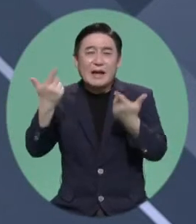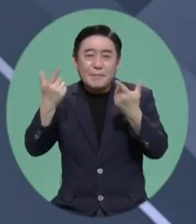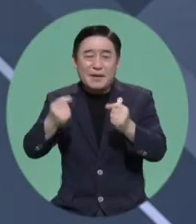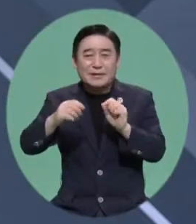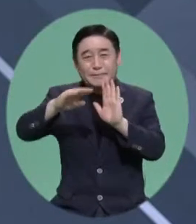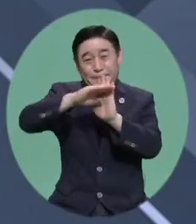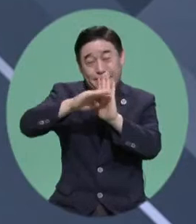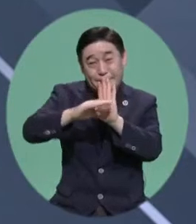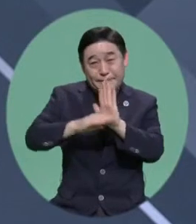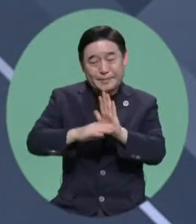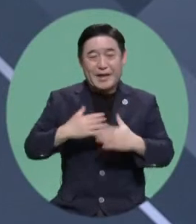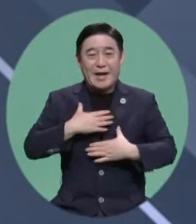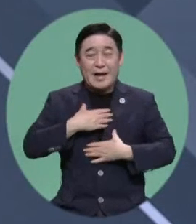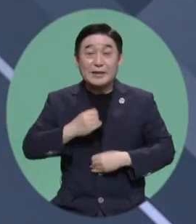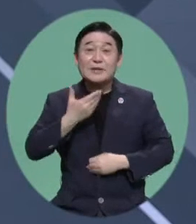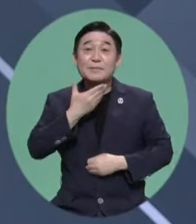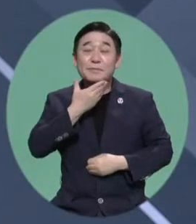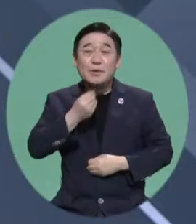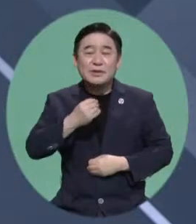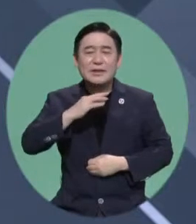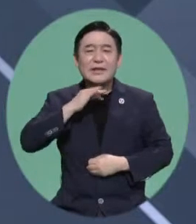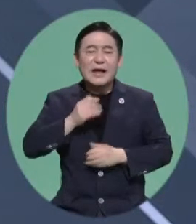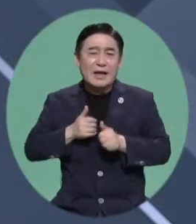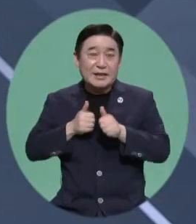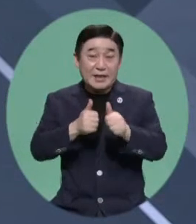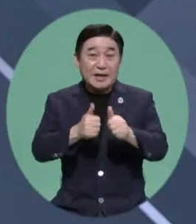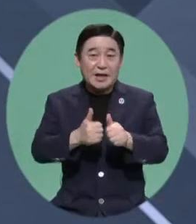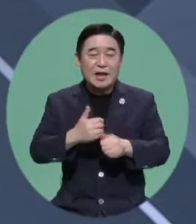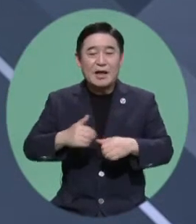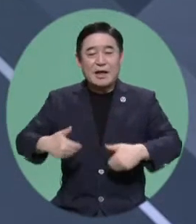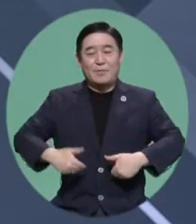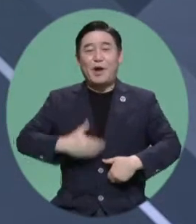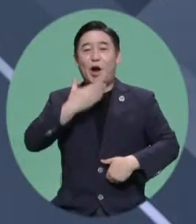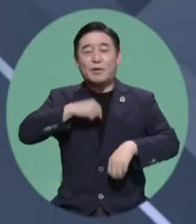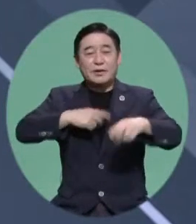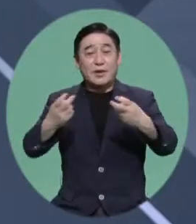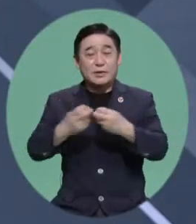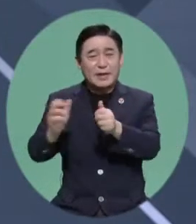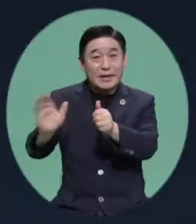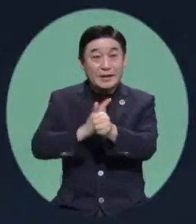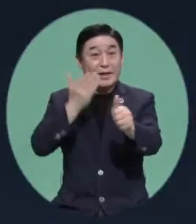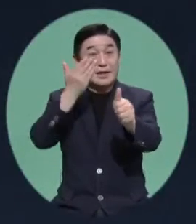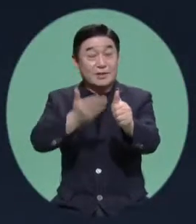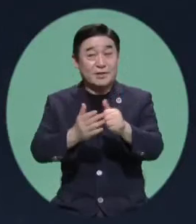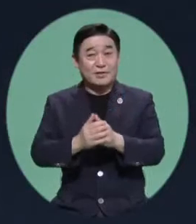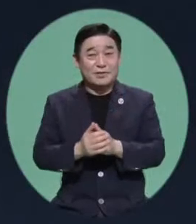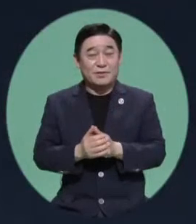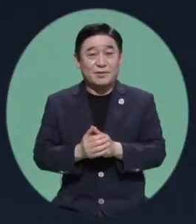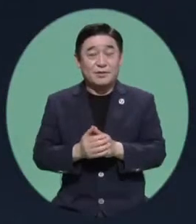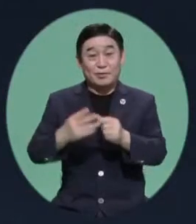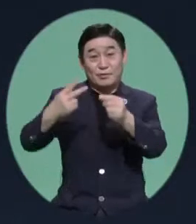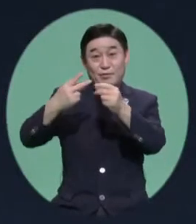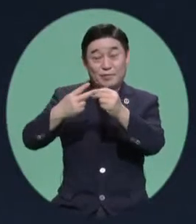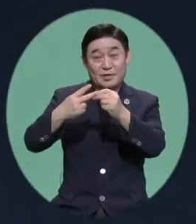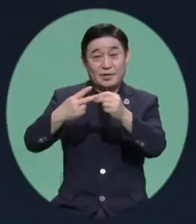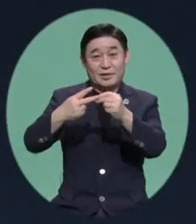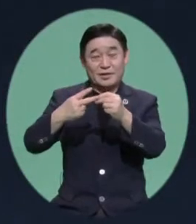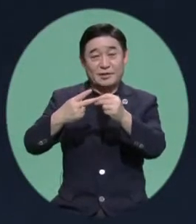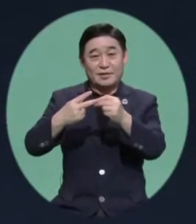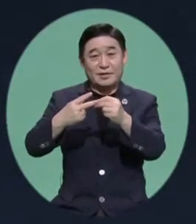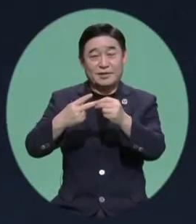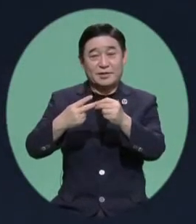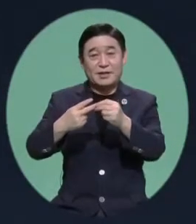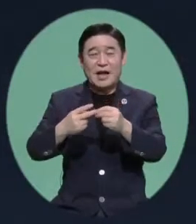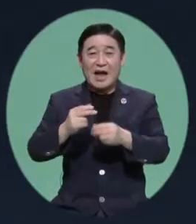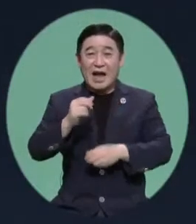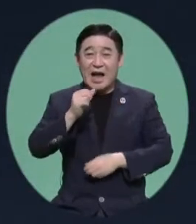입니다 즉 연령에 따라서 필요한 복지 정책들을 혜택을 드리는 것이 있죠 그다음 또 두 번째로는